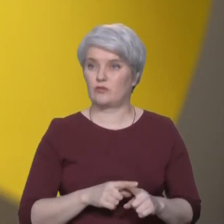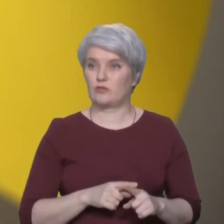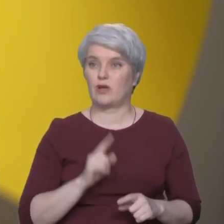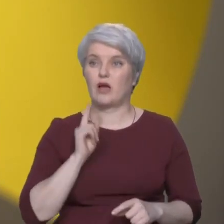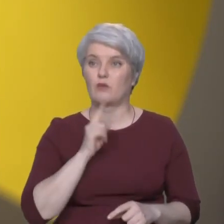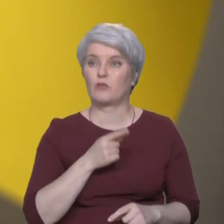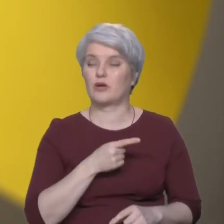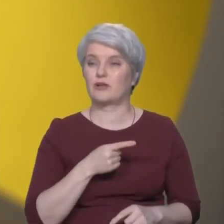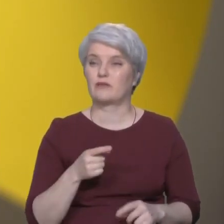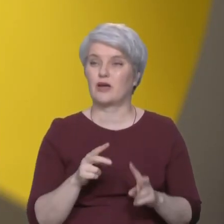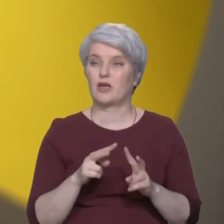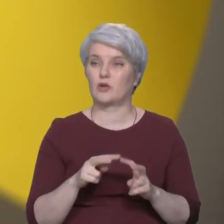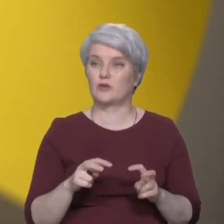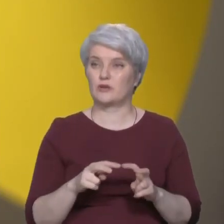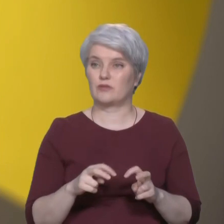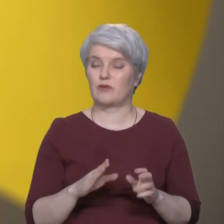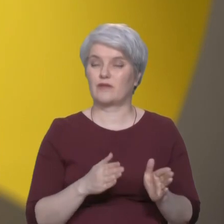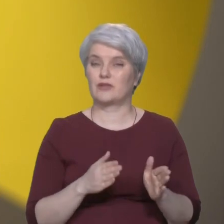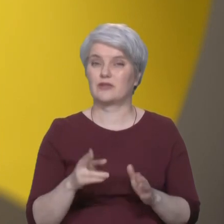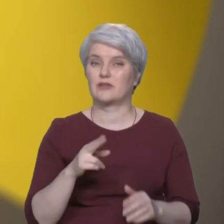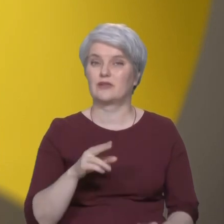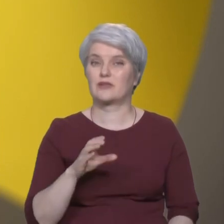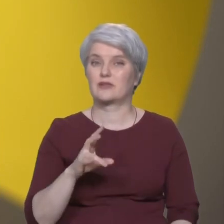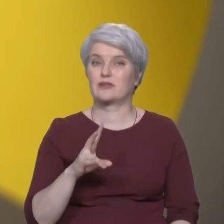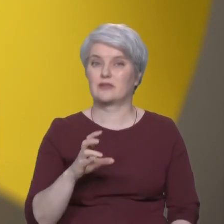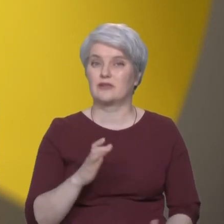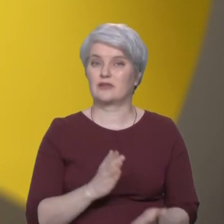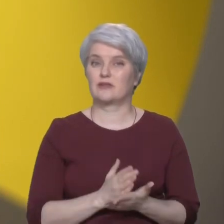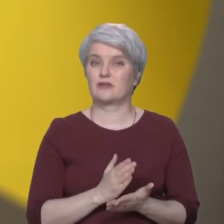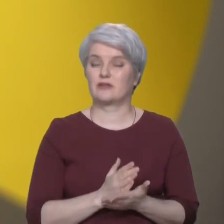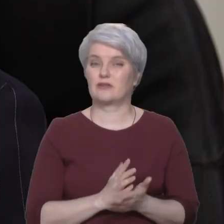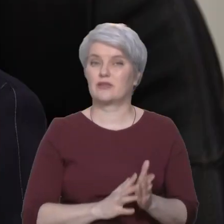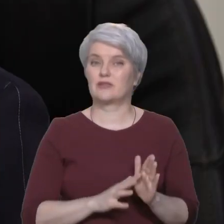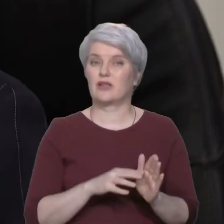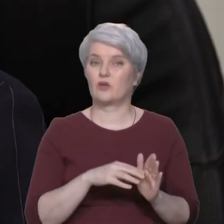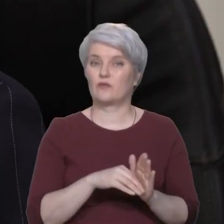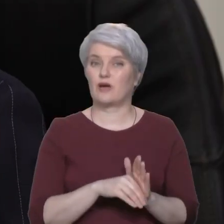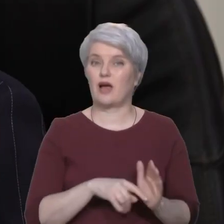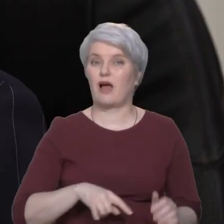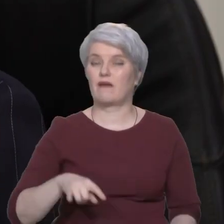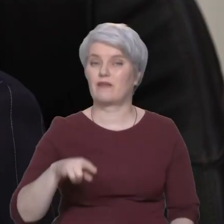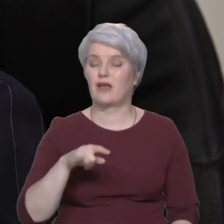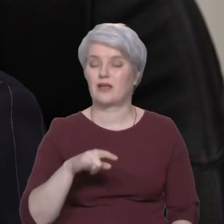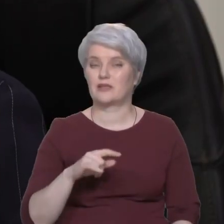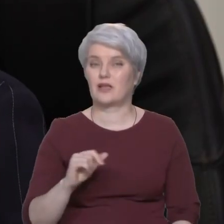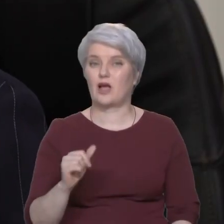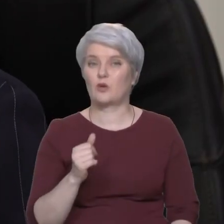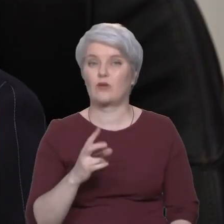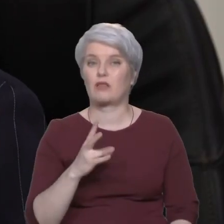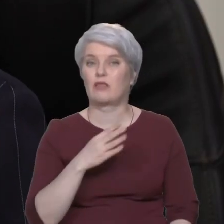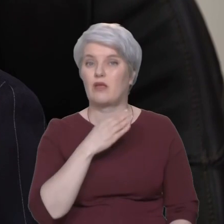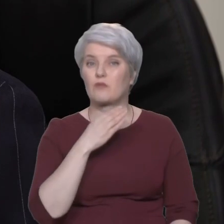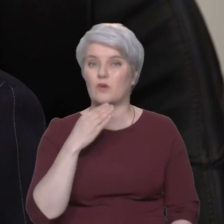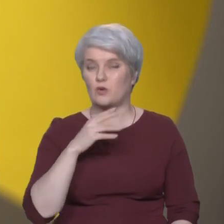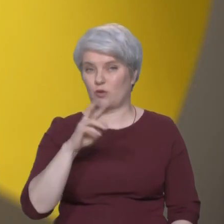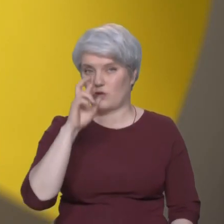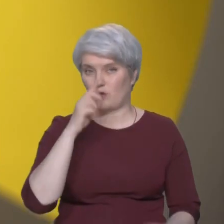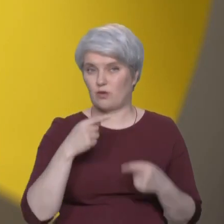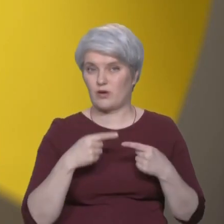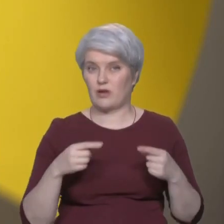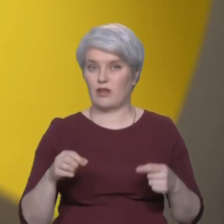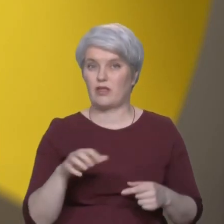триває розслідування? В системі ДСНС функціонує складова авіації. І одна із небагатьох країн Європейського